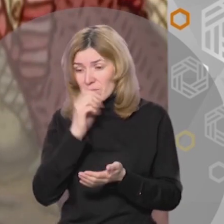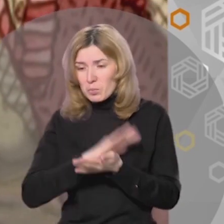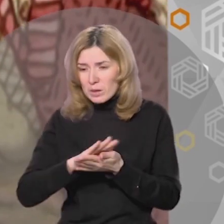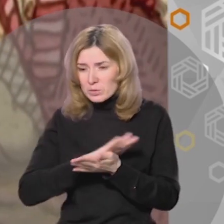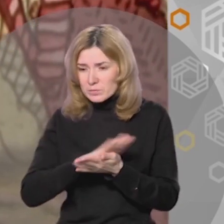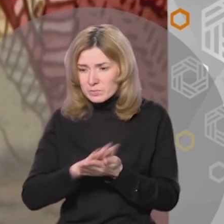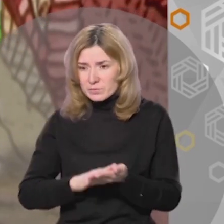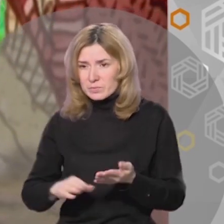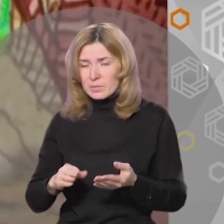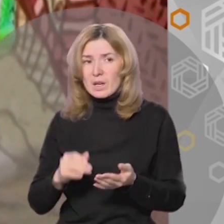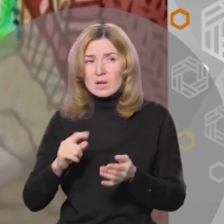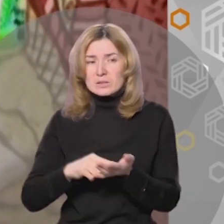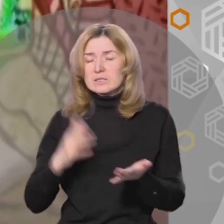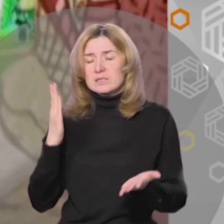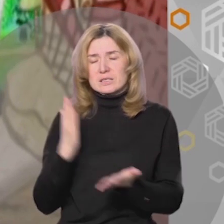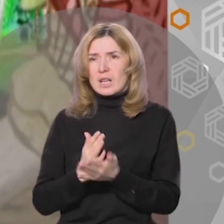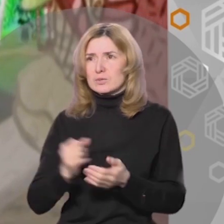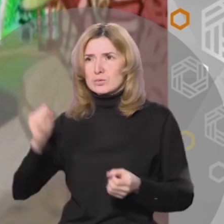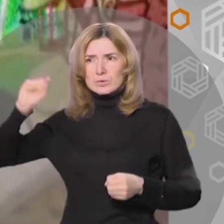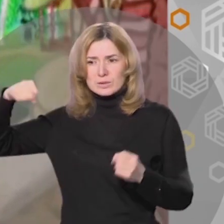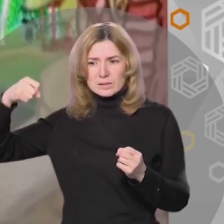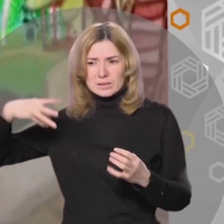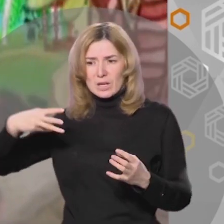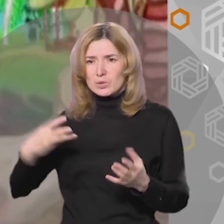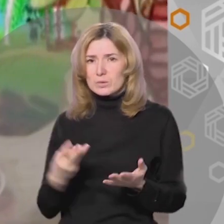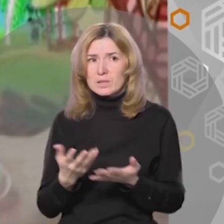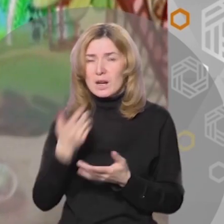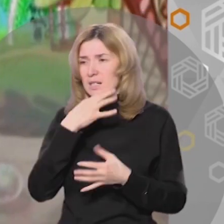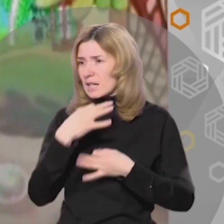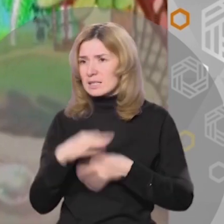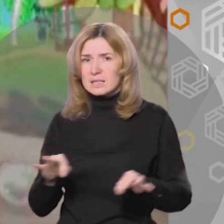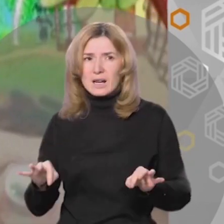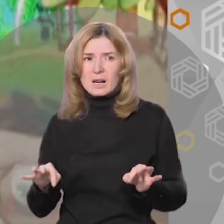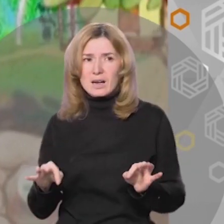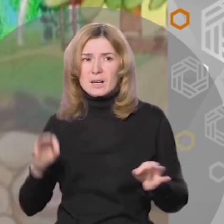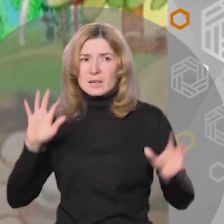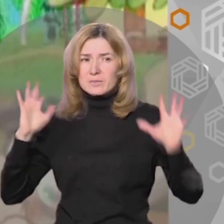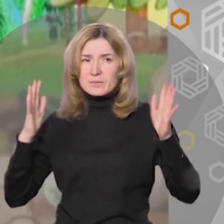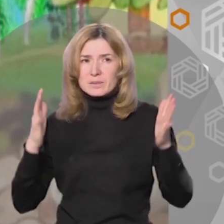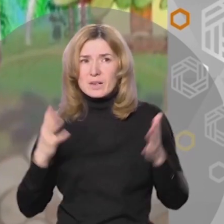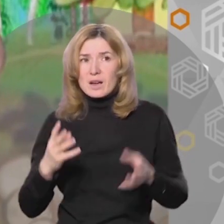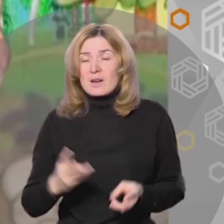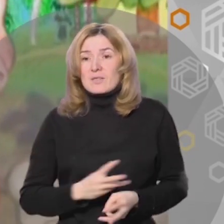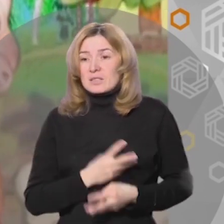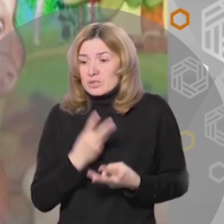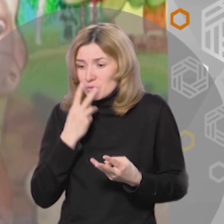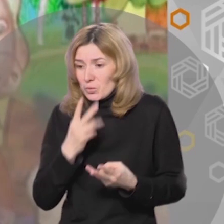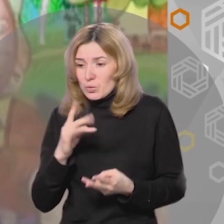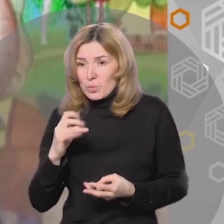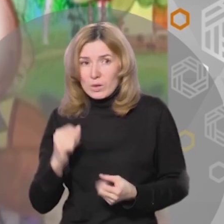платком. Шарик тут же засиял на солнышке. Красота! Восхищенно произнес